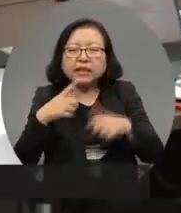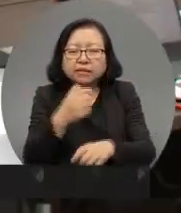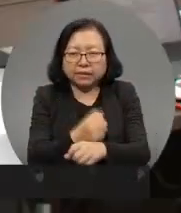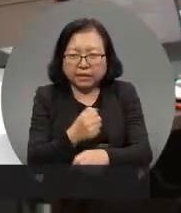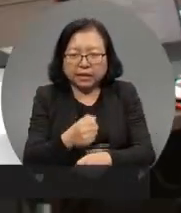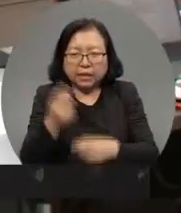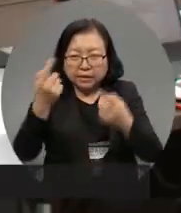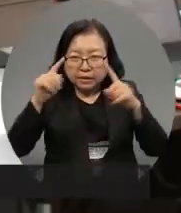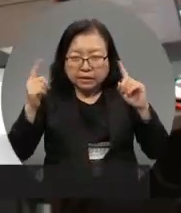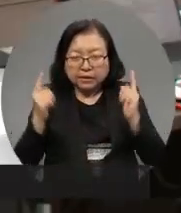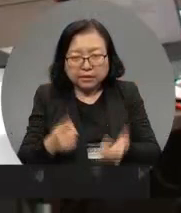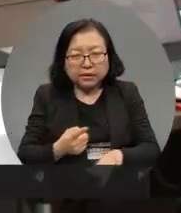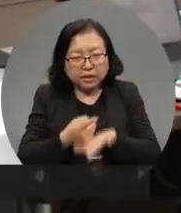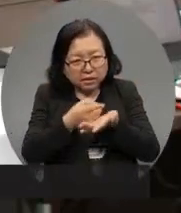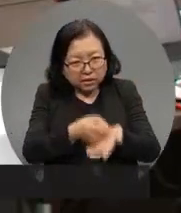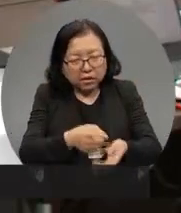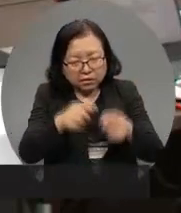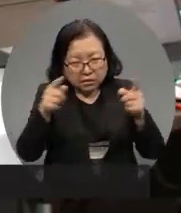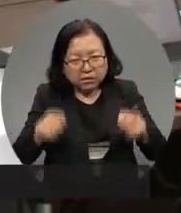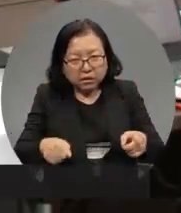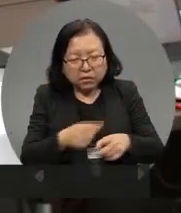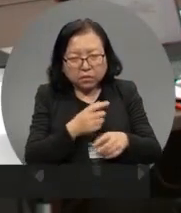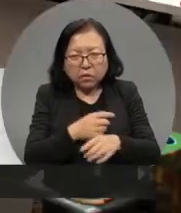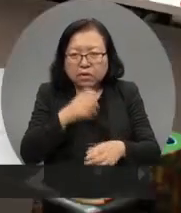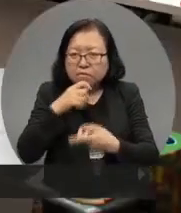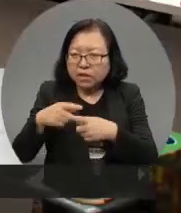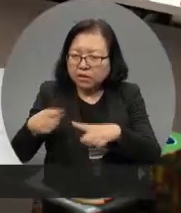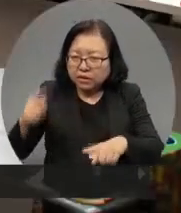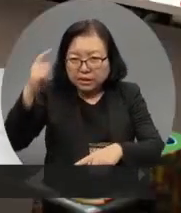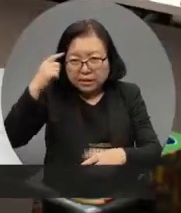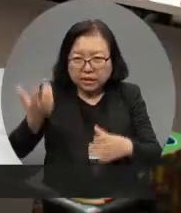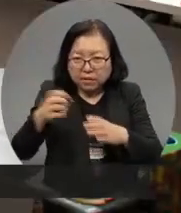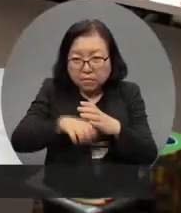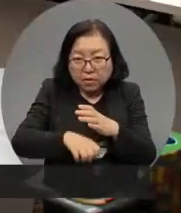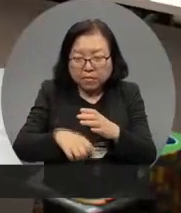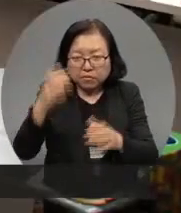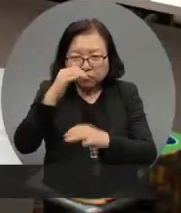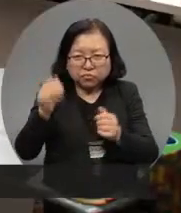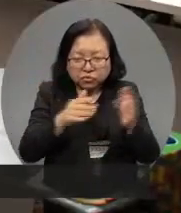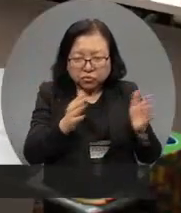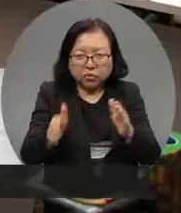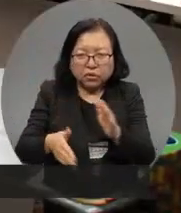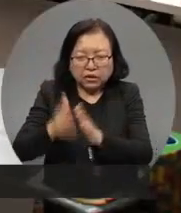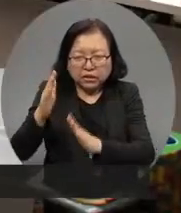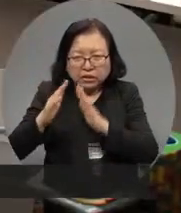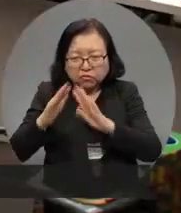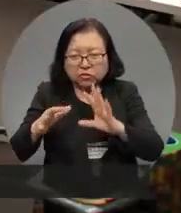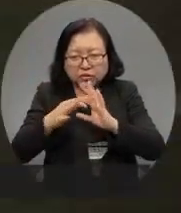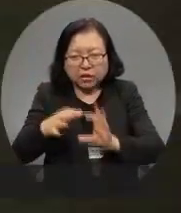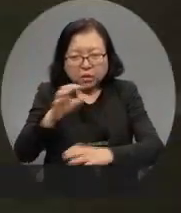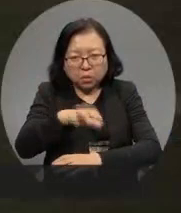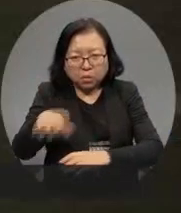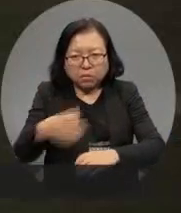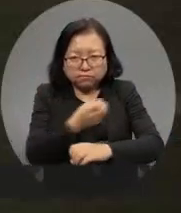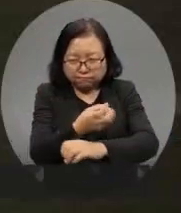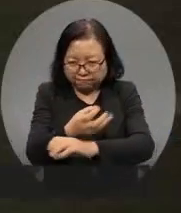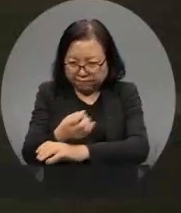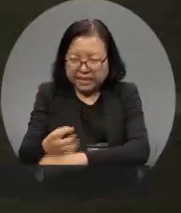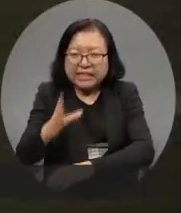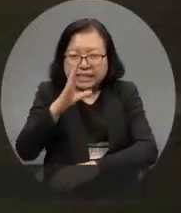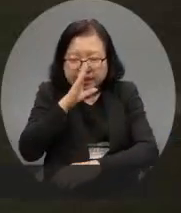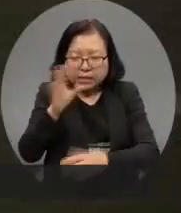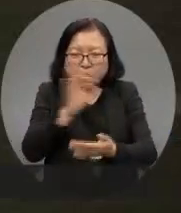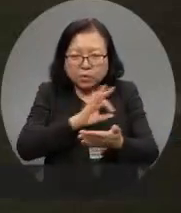정책 제안서와 심사위원들의 의견을 충청북도와 각 시군 등 관련 기관에 전달해 실제 정책에